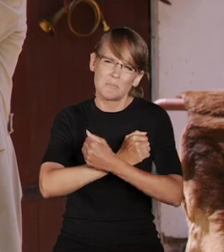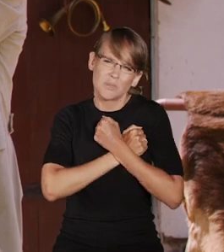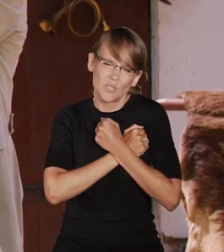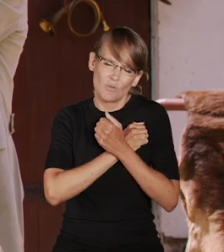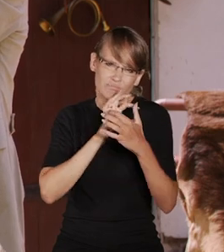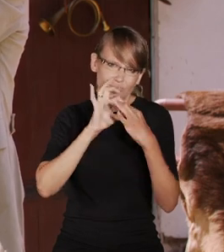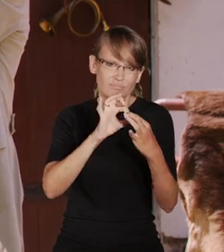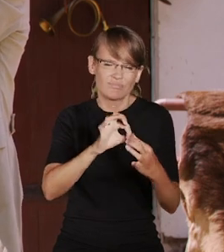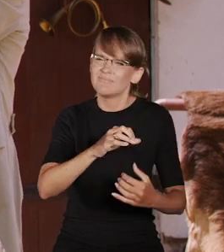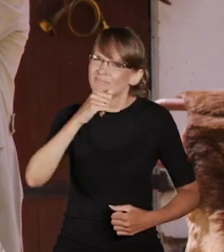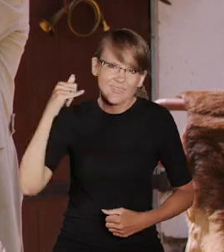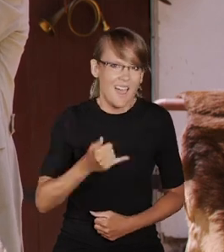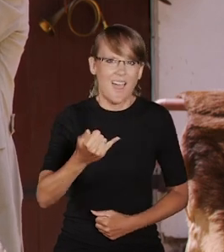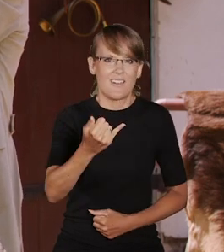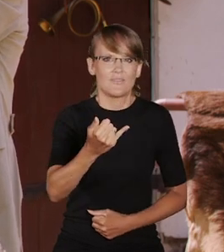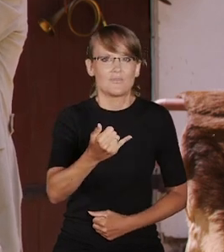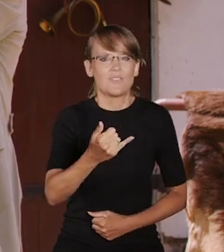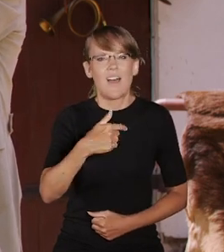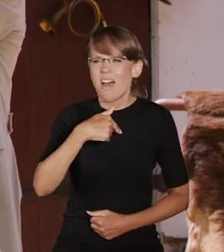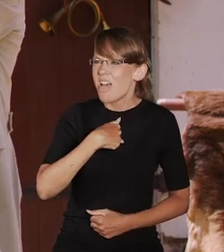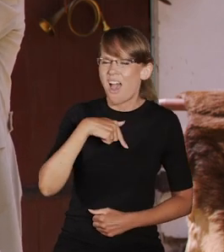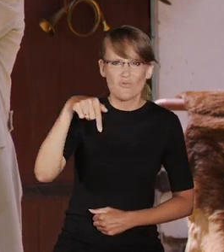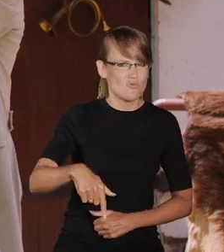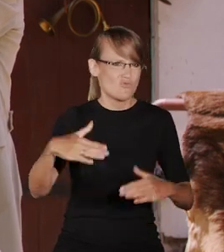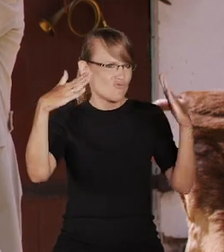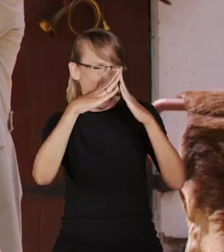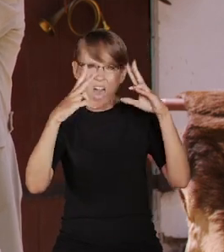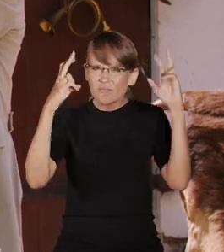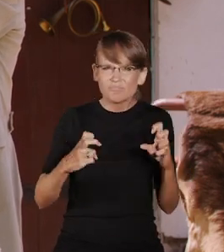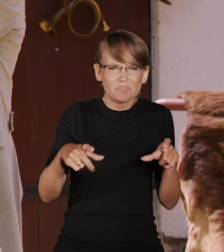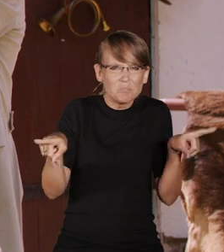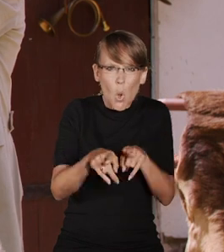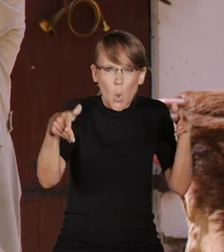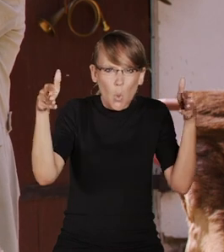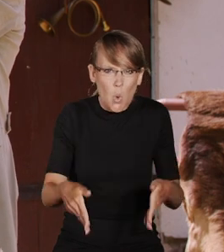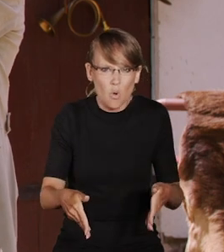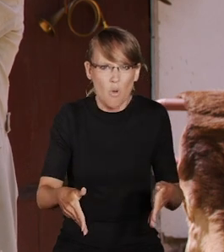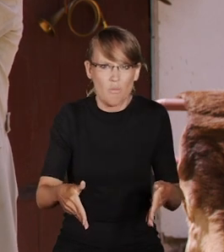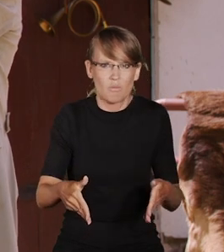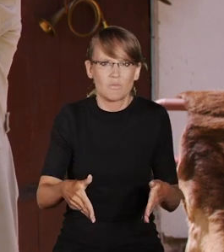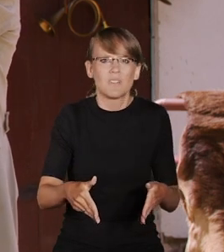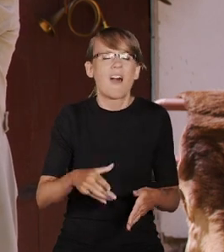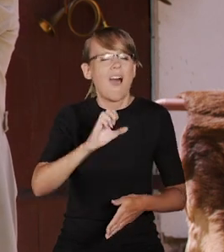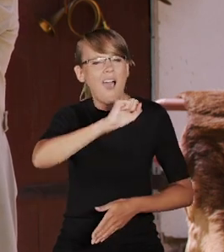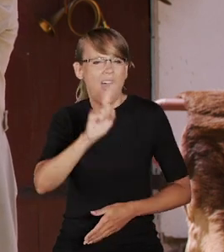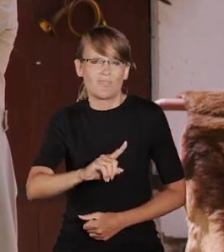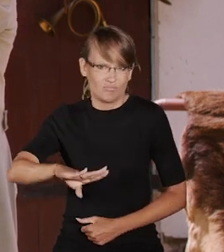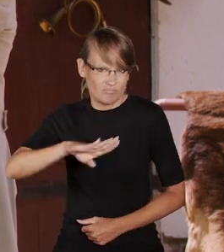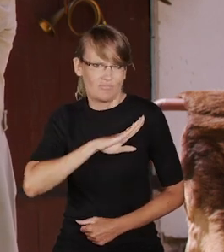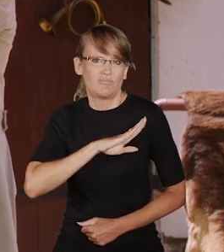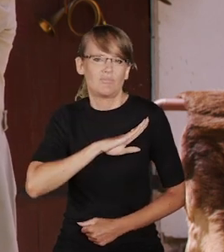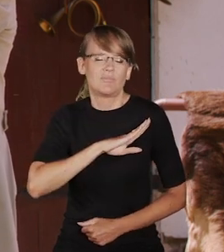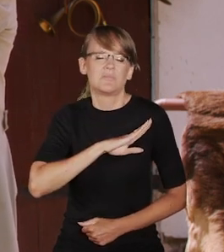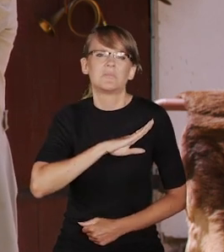Nie dość na tym. Umarł! A ja wciąż jestem wierna i stała w miłości.